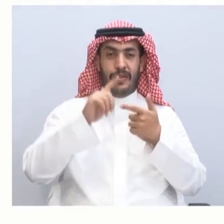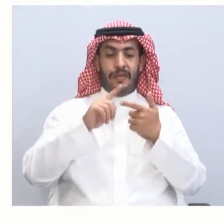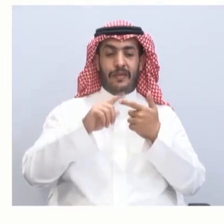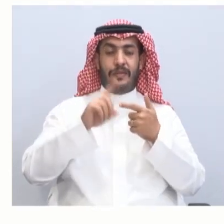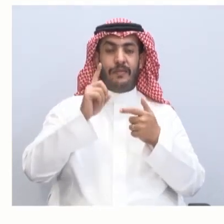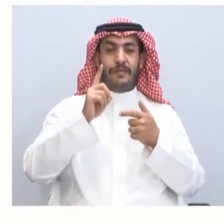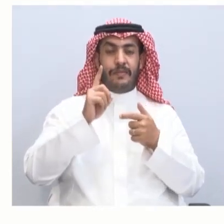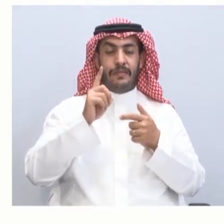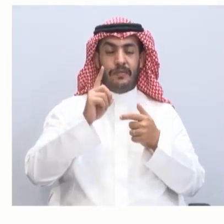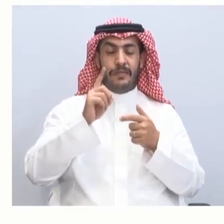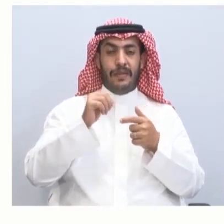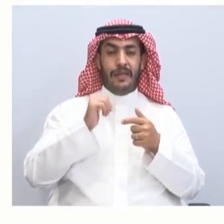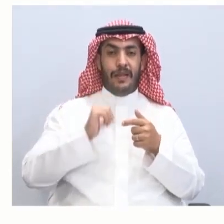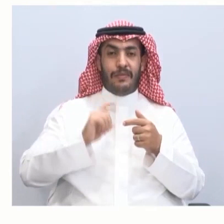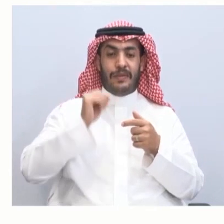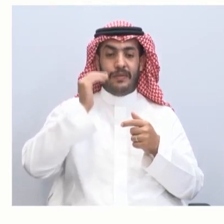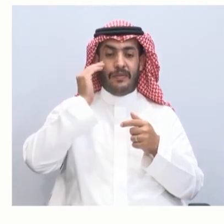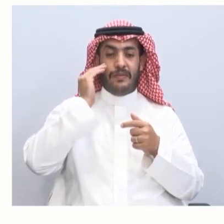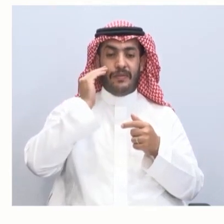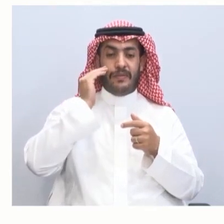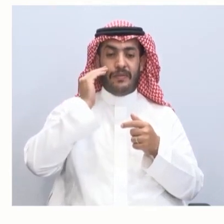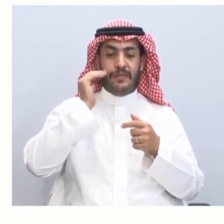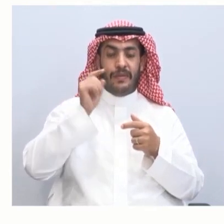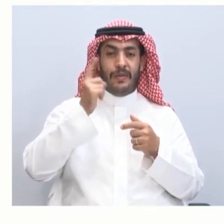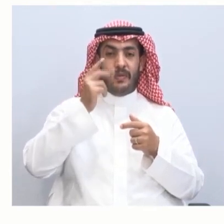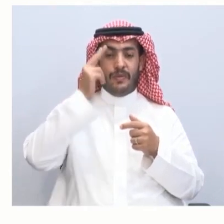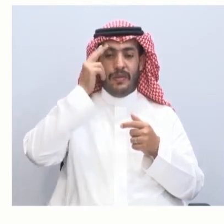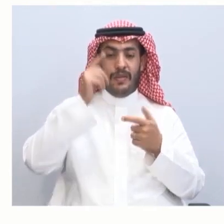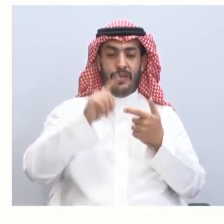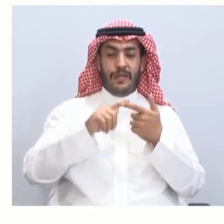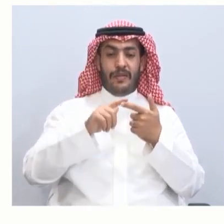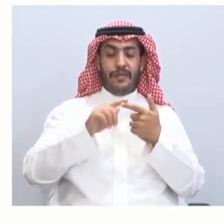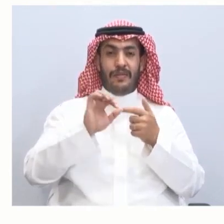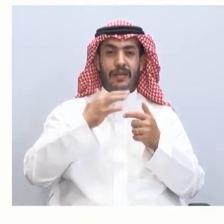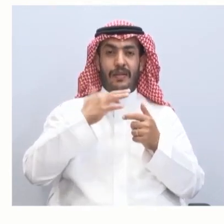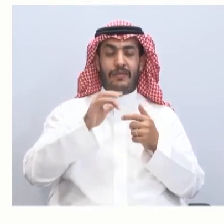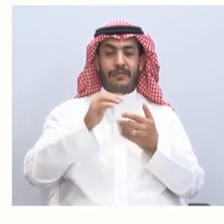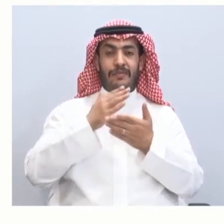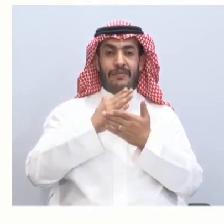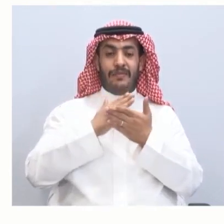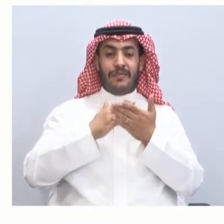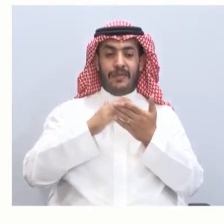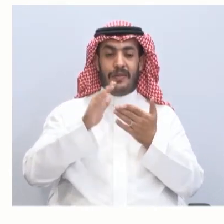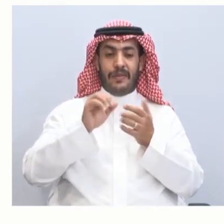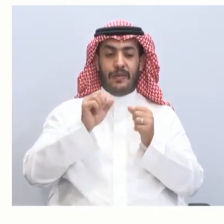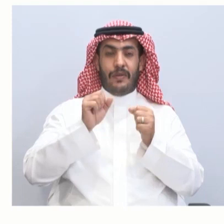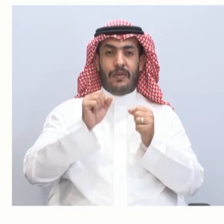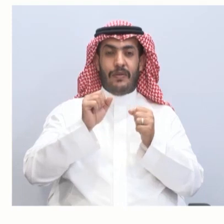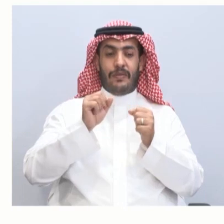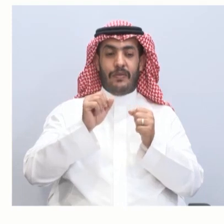ولكن ابنائي وبناتي الطلاب ان الدوله السعوديه الثانيه فقدت جزءا كبيرا من